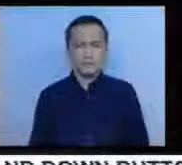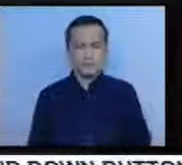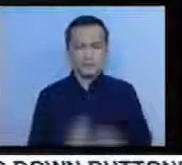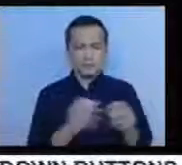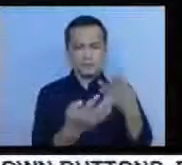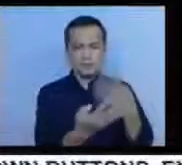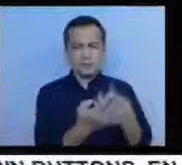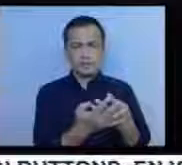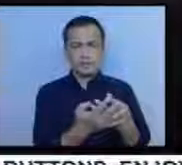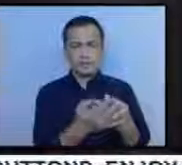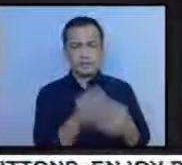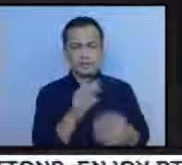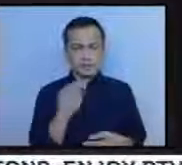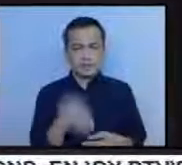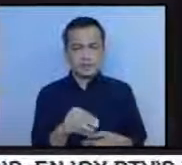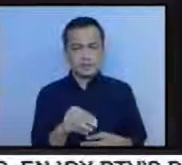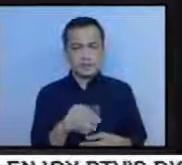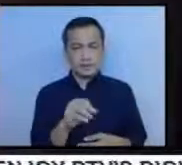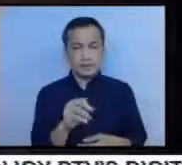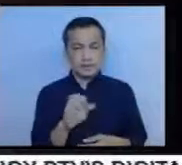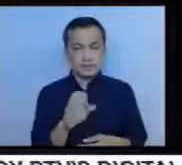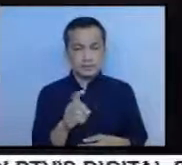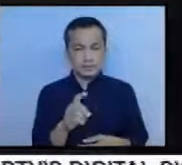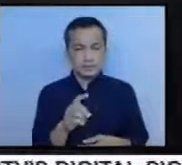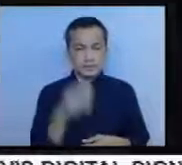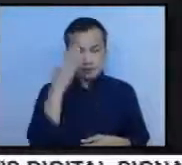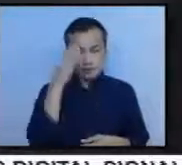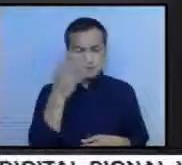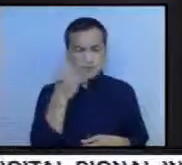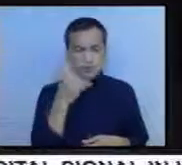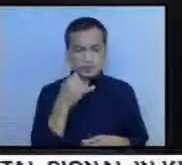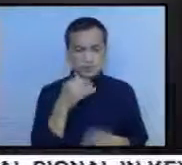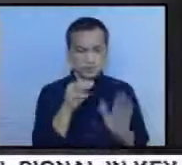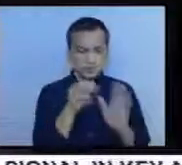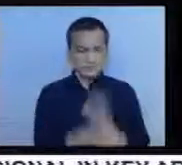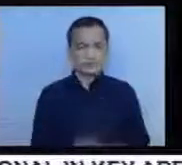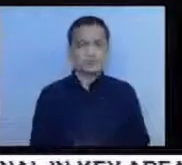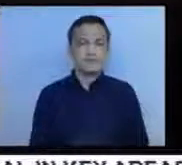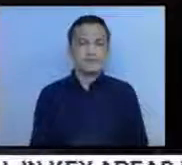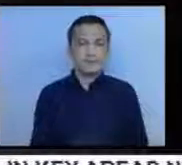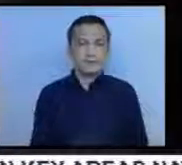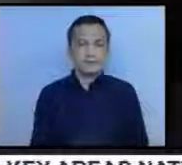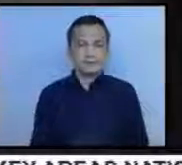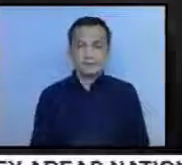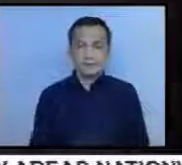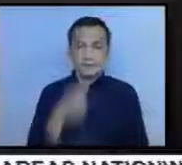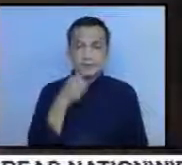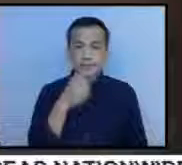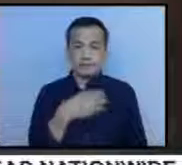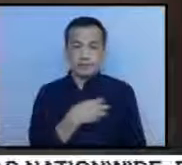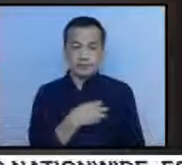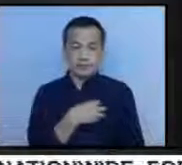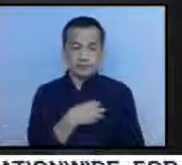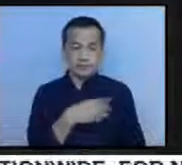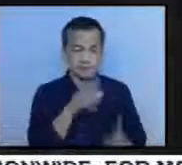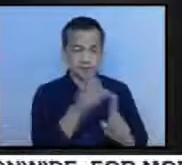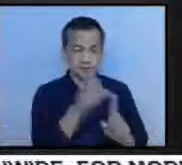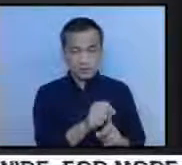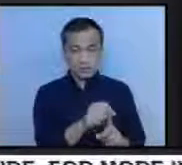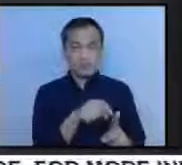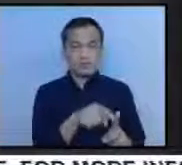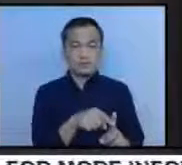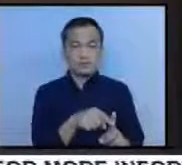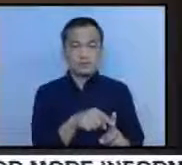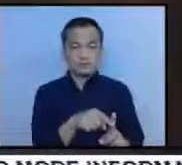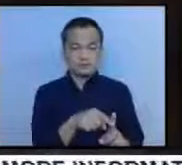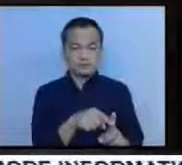Police District sa Pandi, Bulacan dahil sa kasong murder. Ayon sa Sampaloc Police Station na humuli sa suspect, sangkot